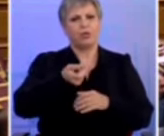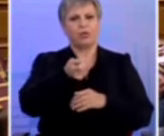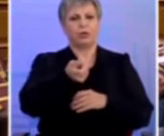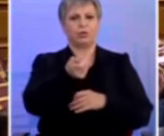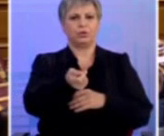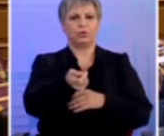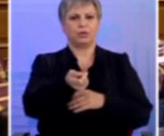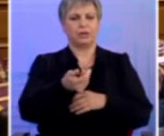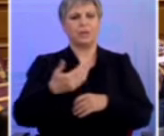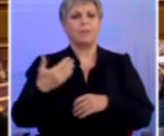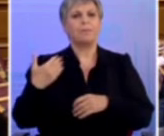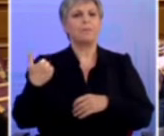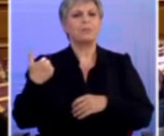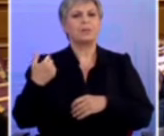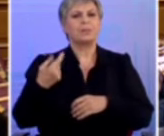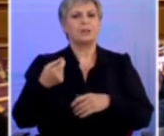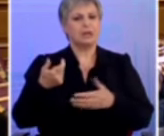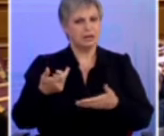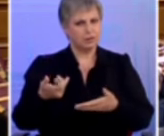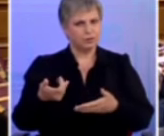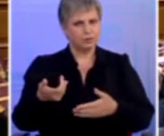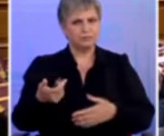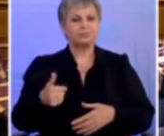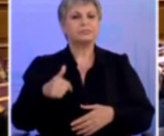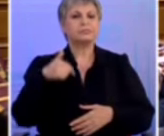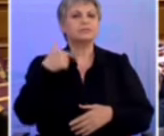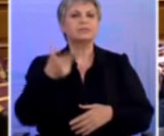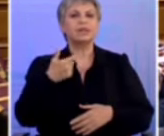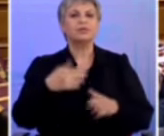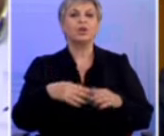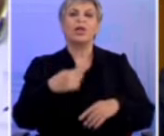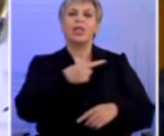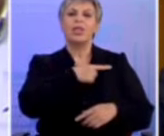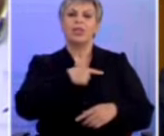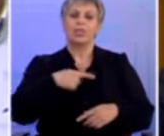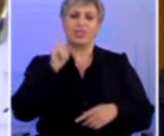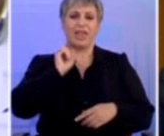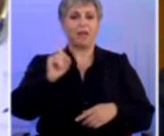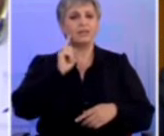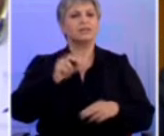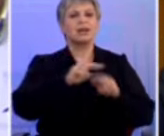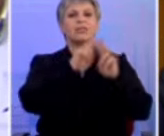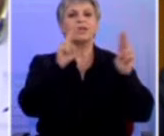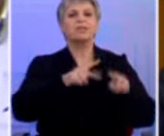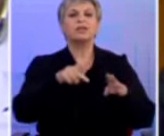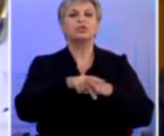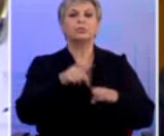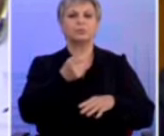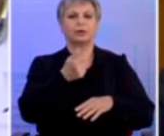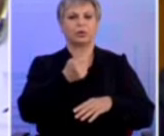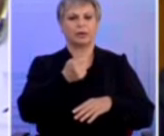είχαμε τη δήλωση της Διευθύντριας του Διεθνούς Νομισματικού Ταμείου που έλεγε